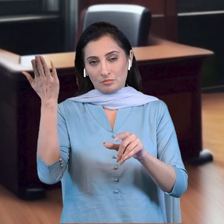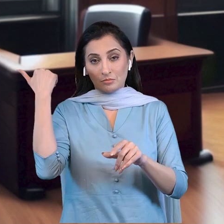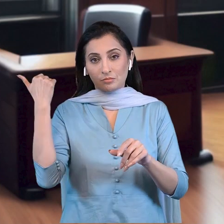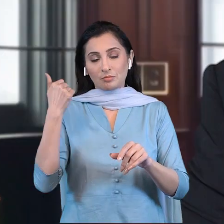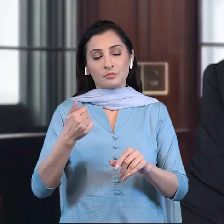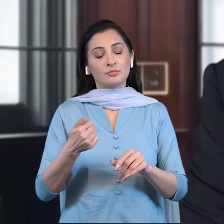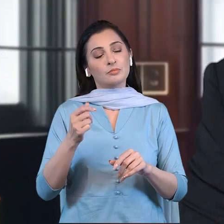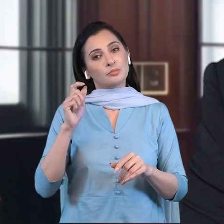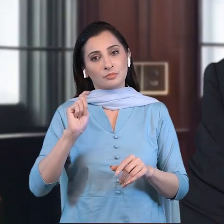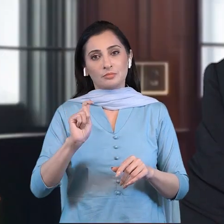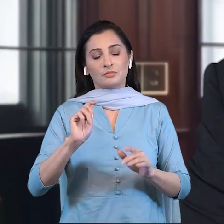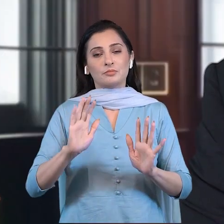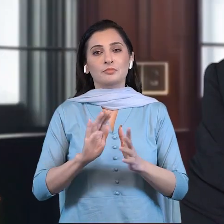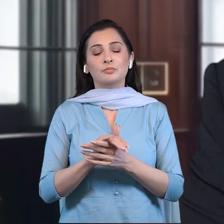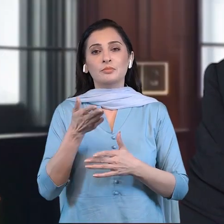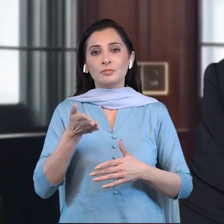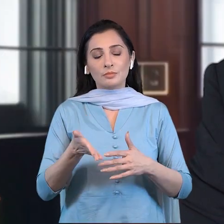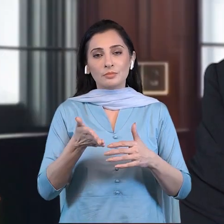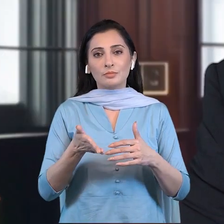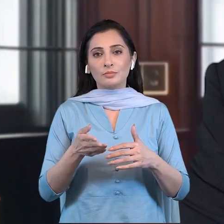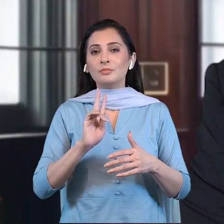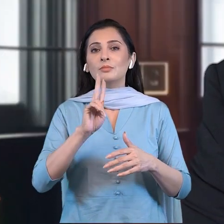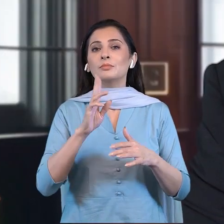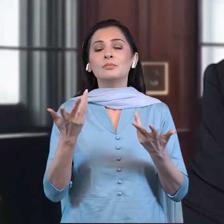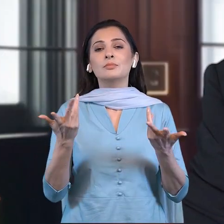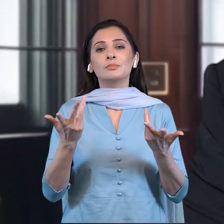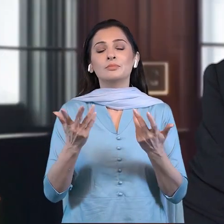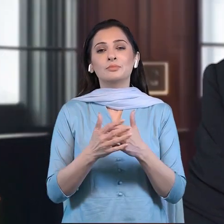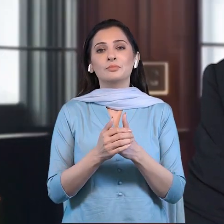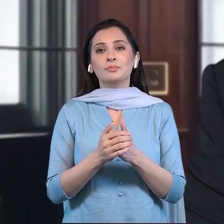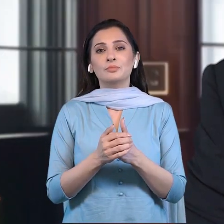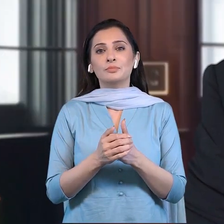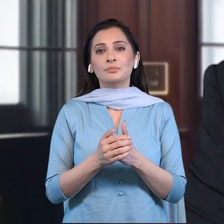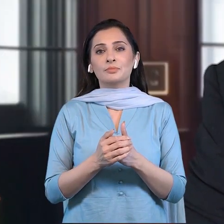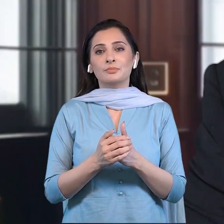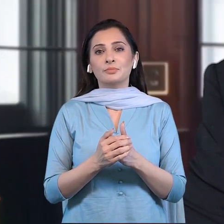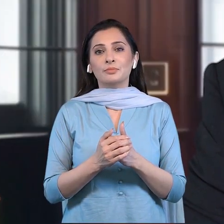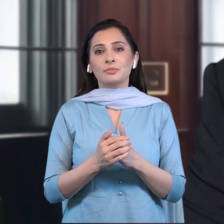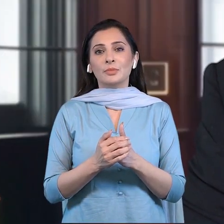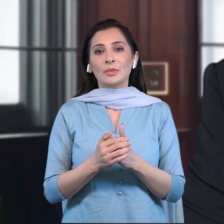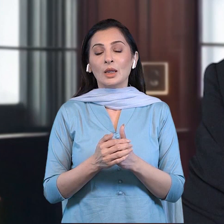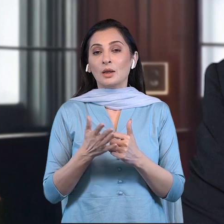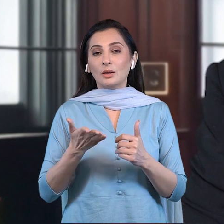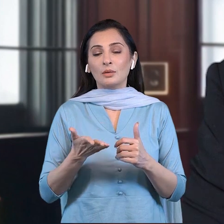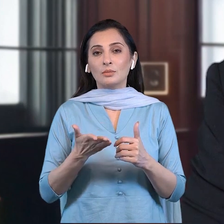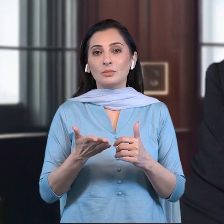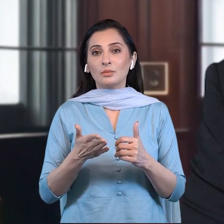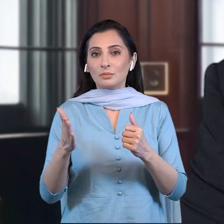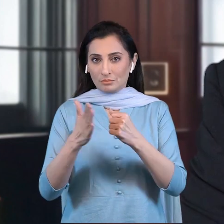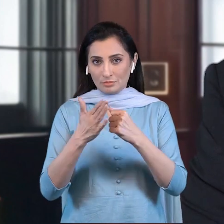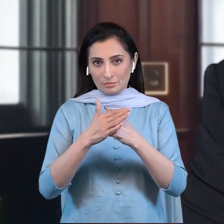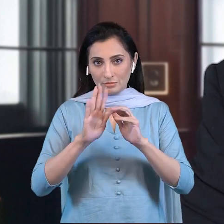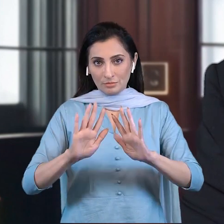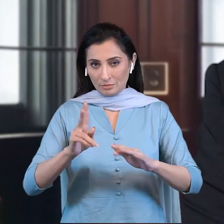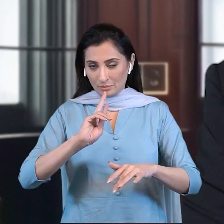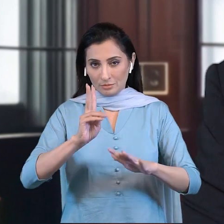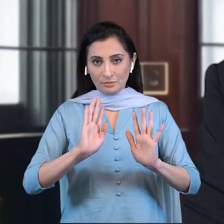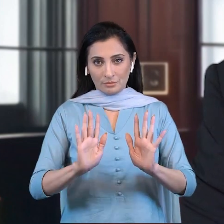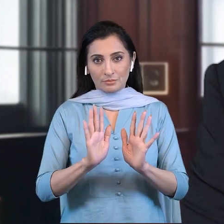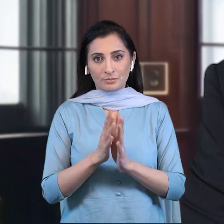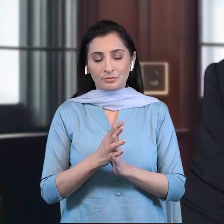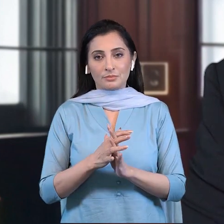کو۔ آج کا جو ٹاپک ہوگا، مضمون، وہ بیسیکلی میرج